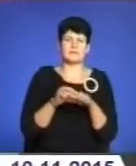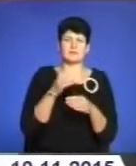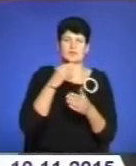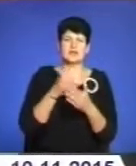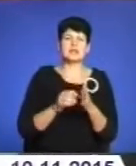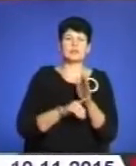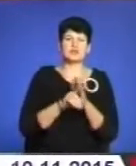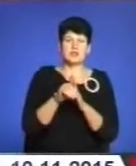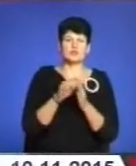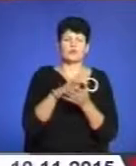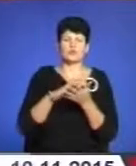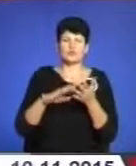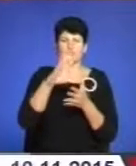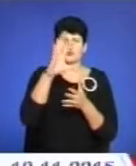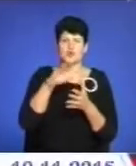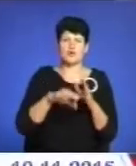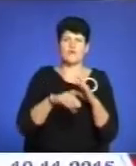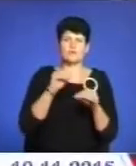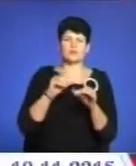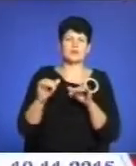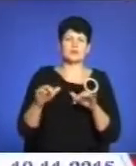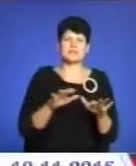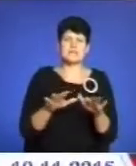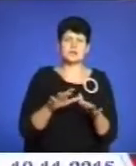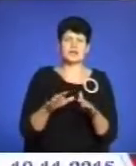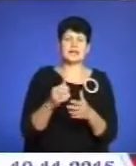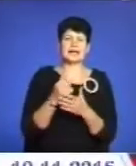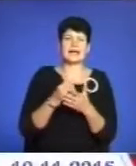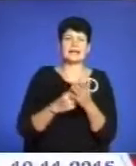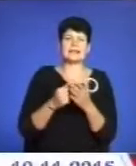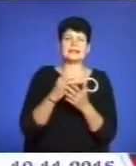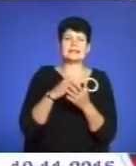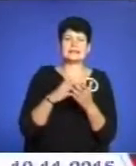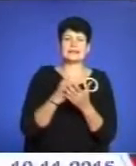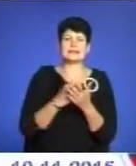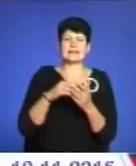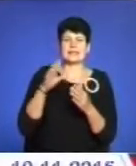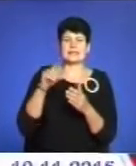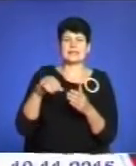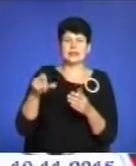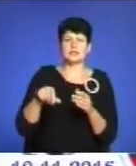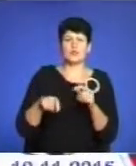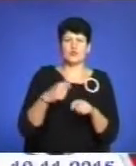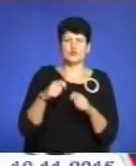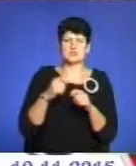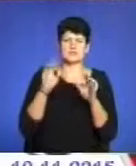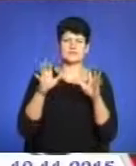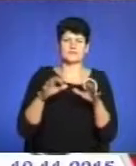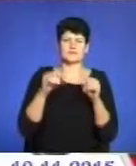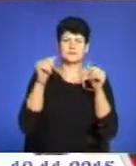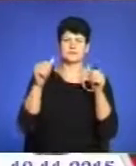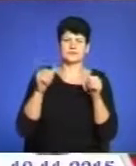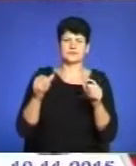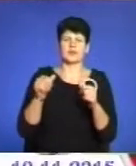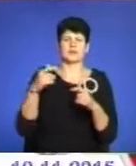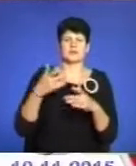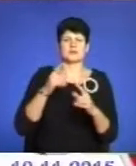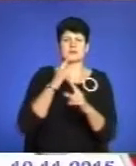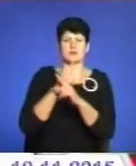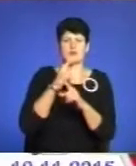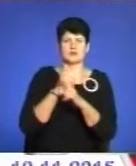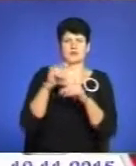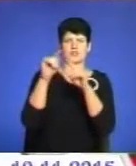так і впродовж всього виборчого процесу кандидати вперто порушували законодавство, розміщували свої агітки на заборонених рекламних